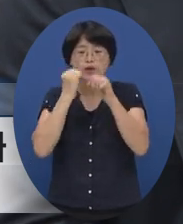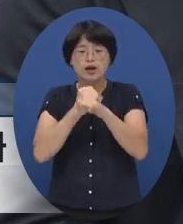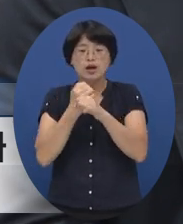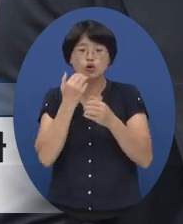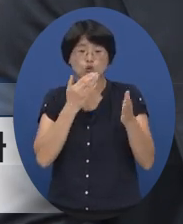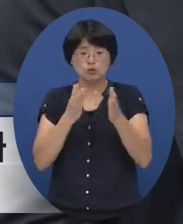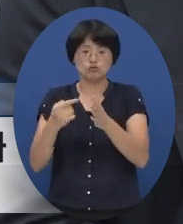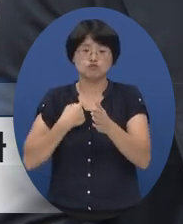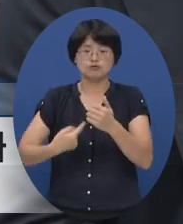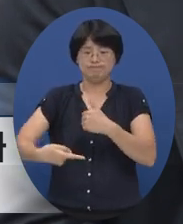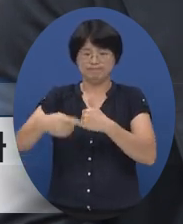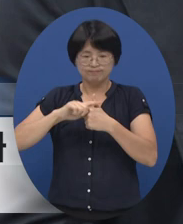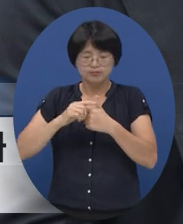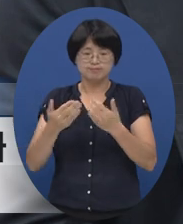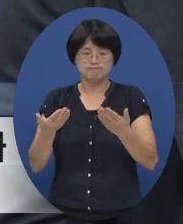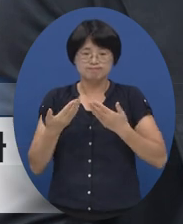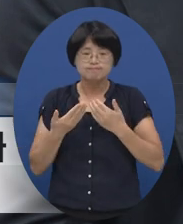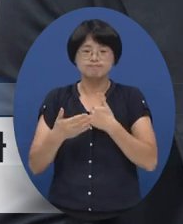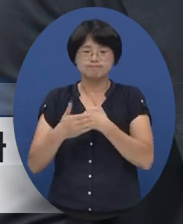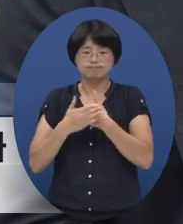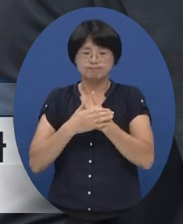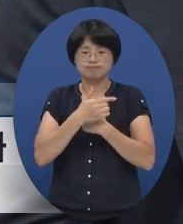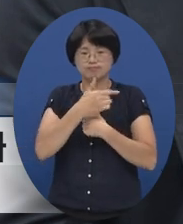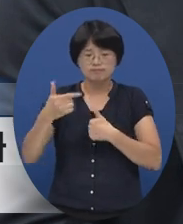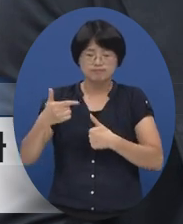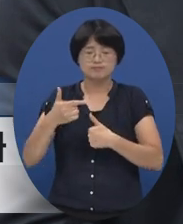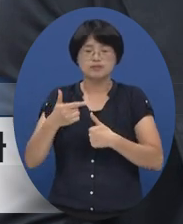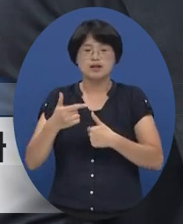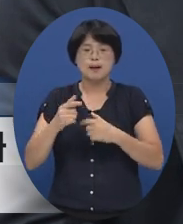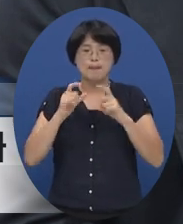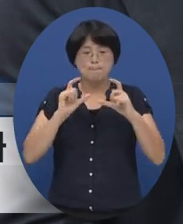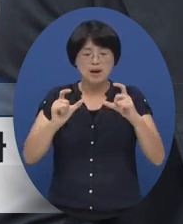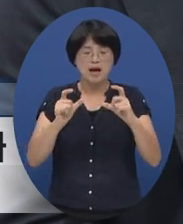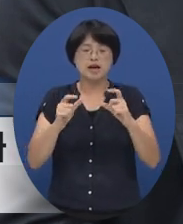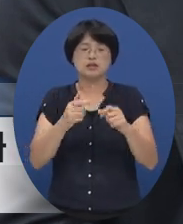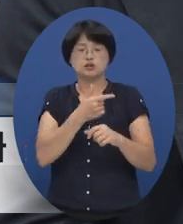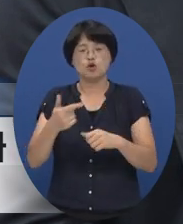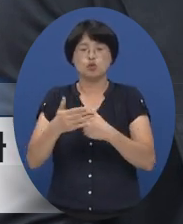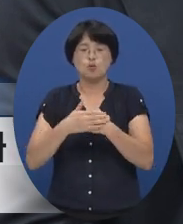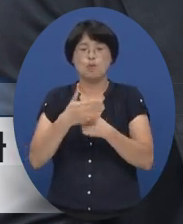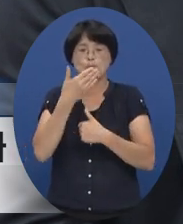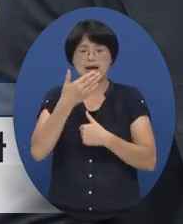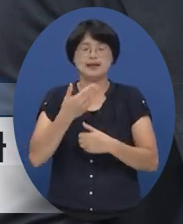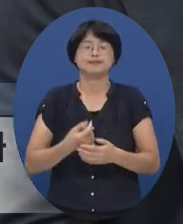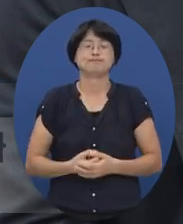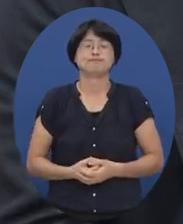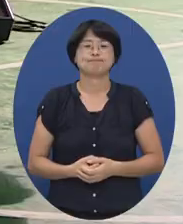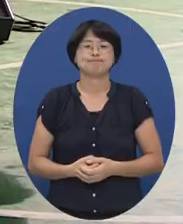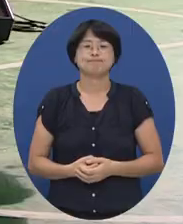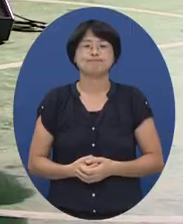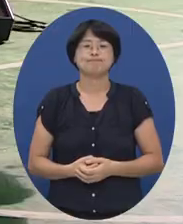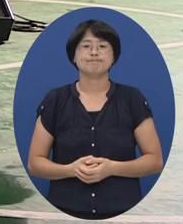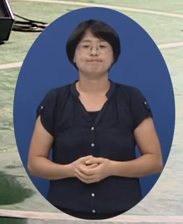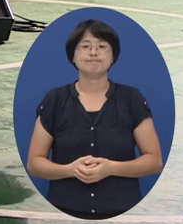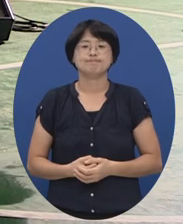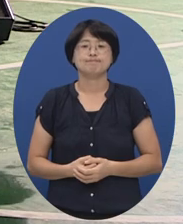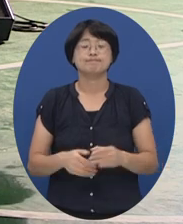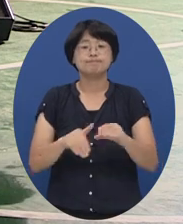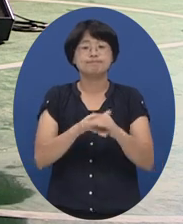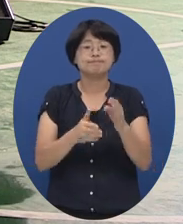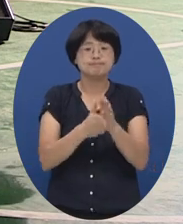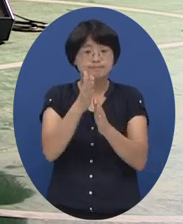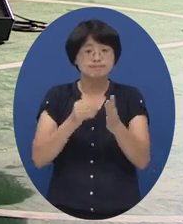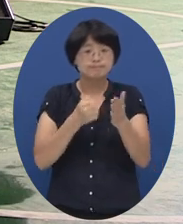경기도에서 이렇게 힘을 실어주신다면 지정받는 데큰 저에게 도움이 될 거라고 생각하고요.